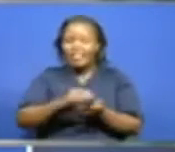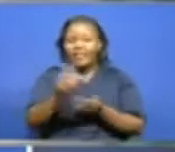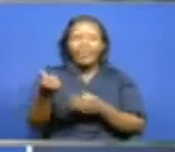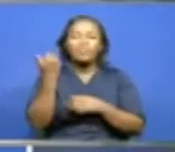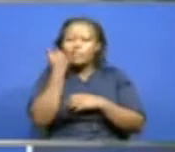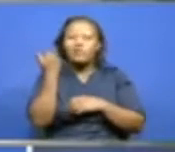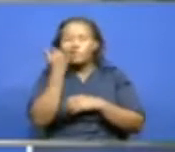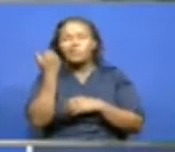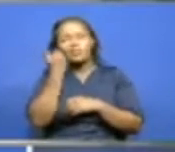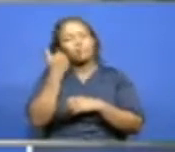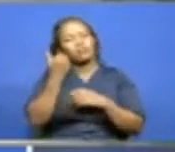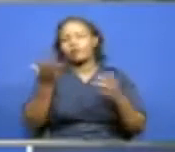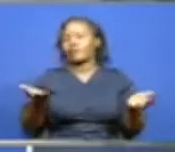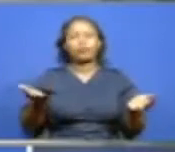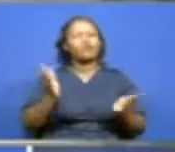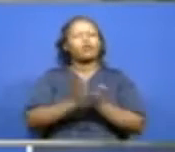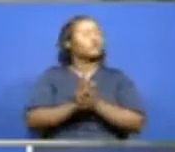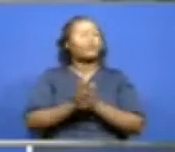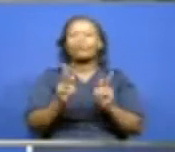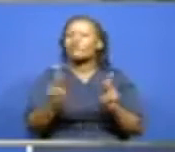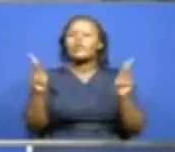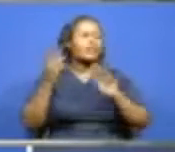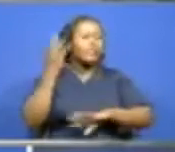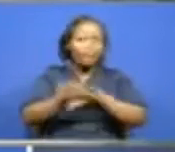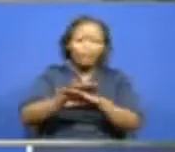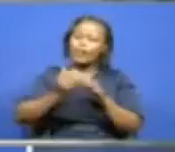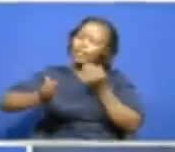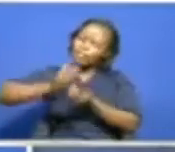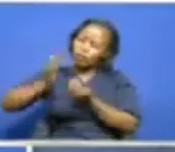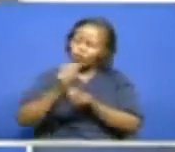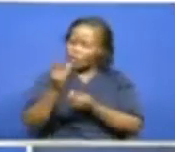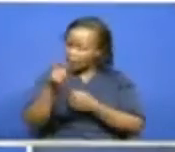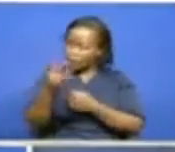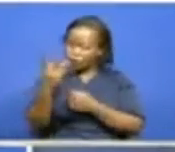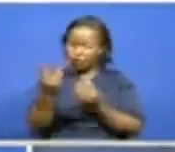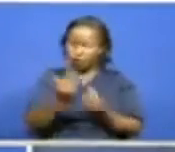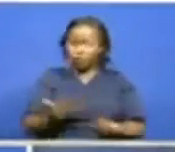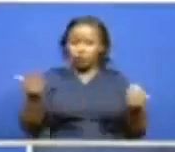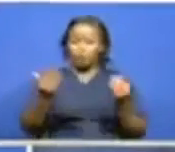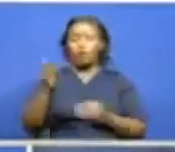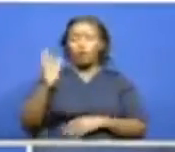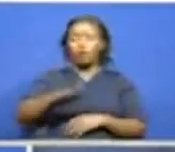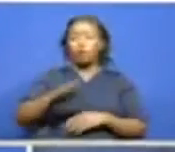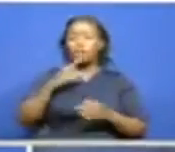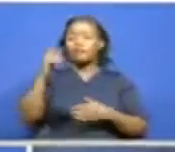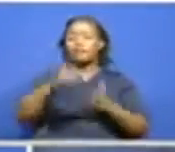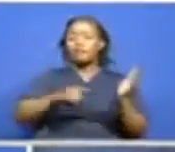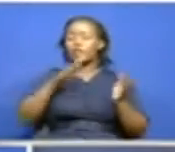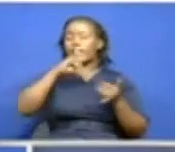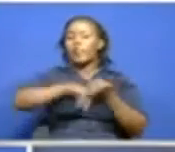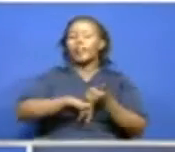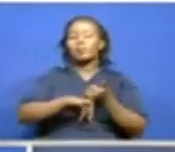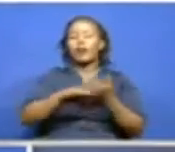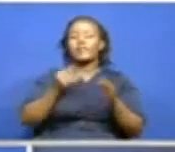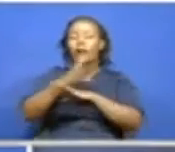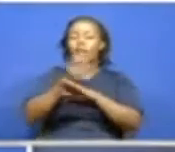amegonjeka. Ni kazi ngumu kuwalea hawa watoto. Nyangaresa says her husband lost his job amid the